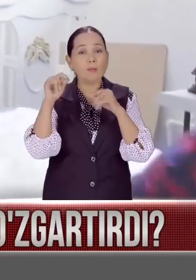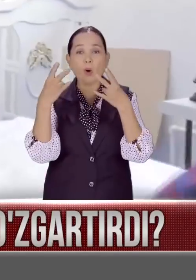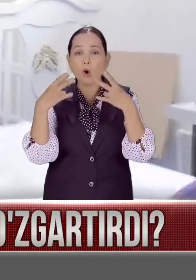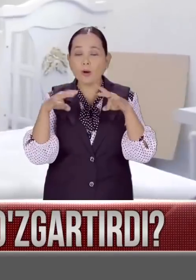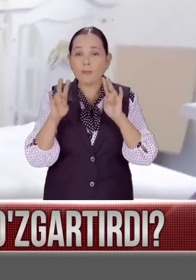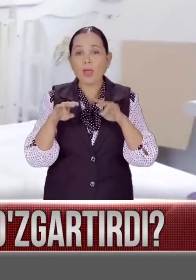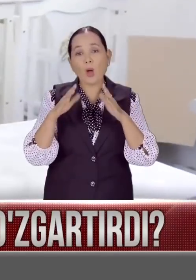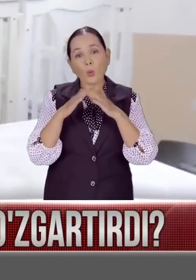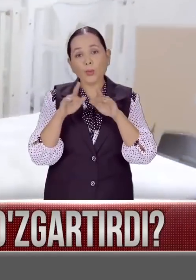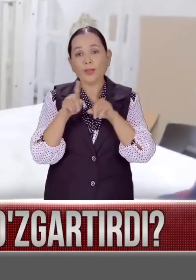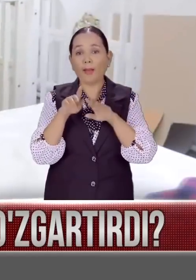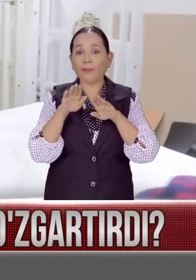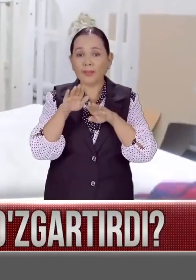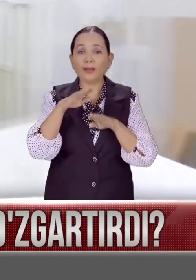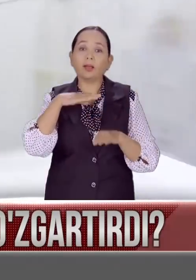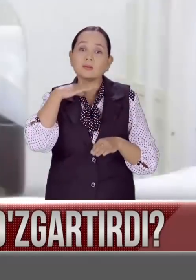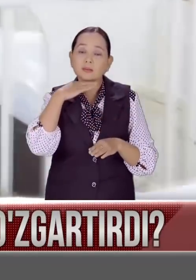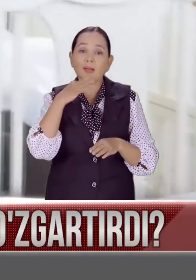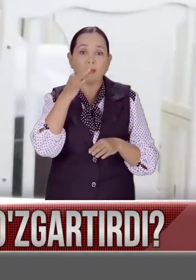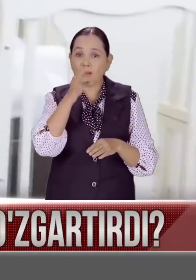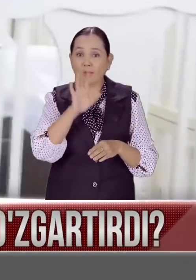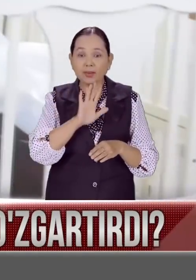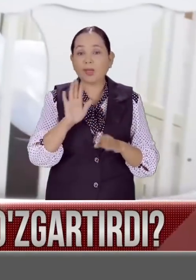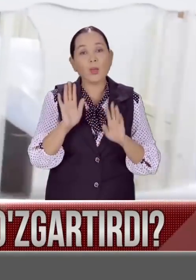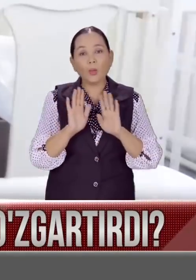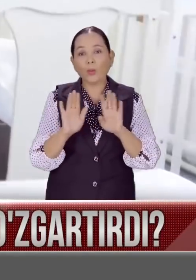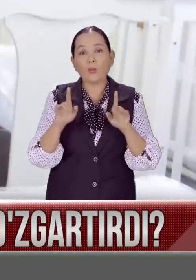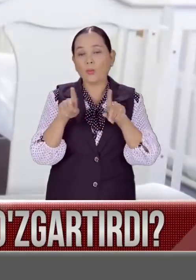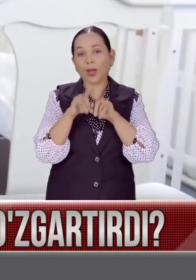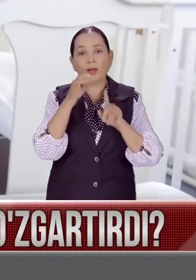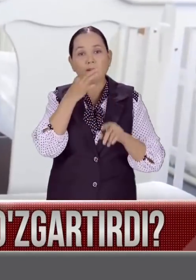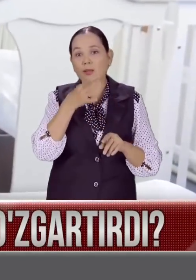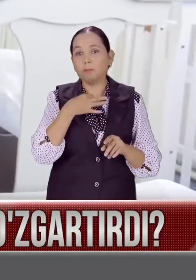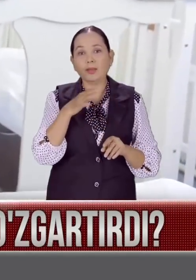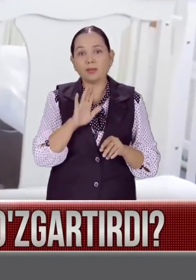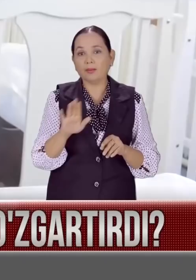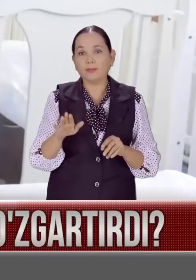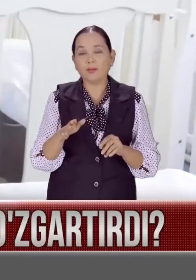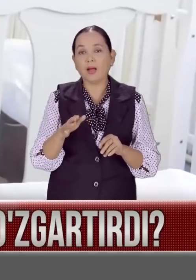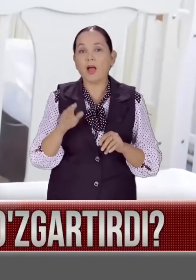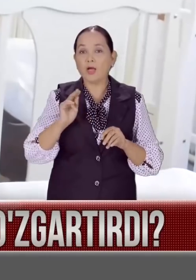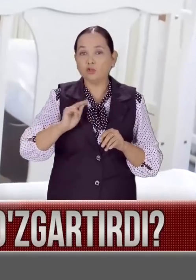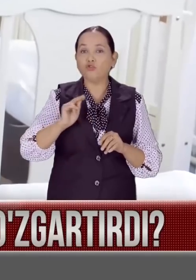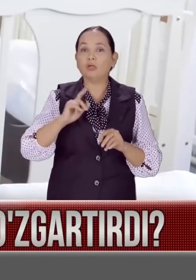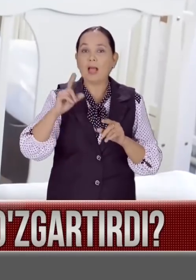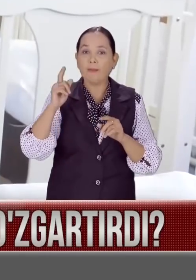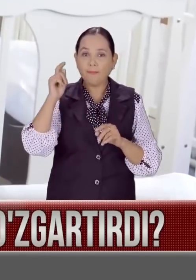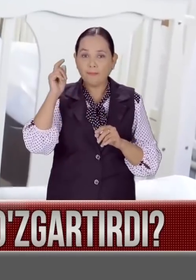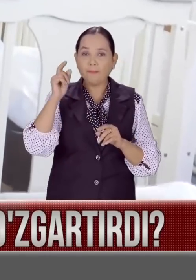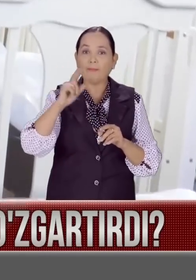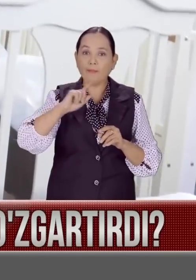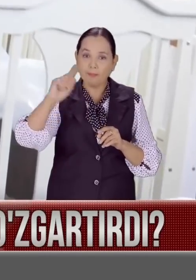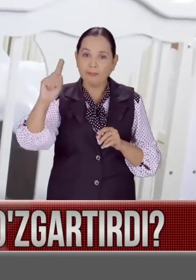bormang. Uyda ham tikasiz deysizmi? Yo'q, yo'q, yo'q, anaqa demaydi. Ishlab keling deydi.